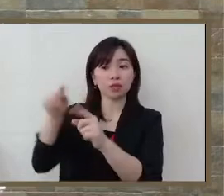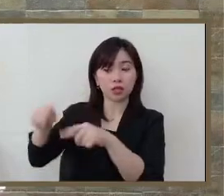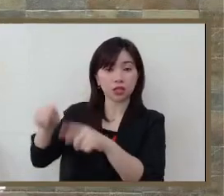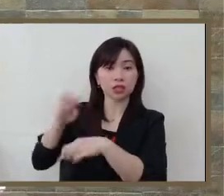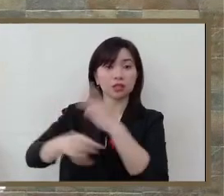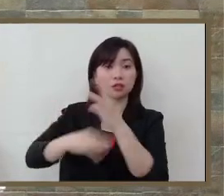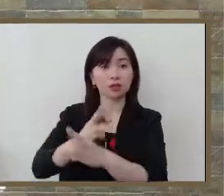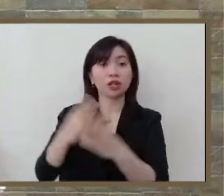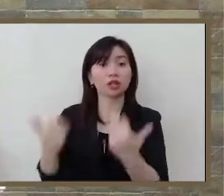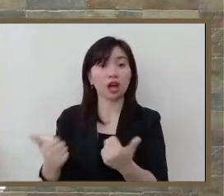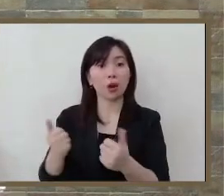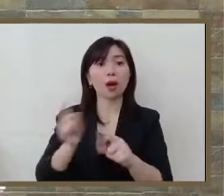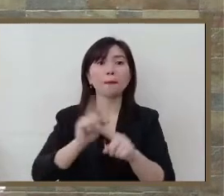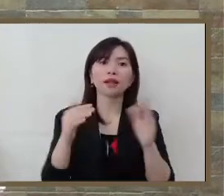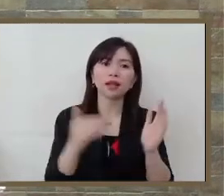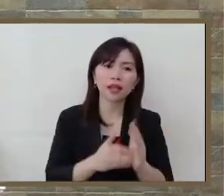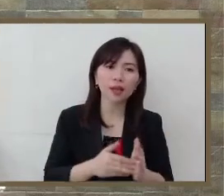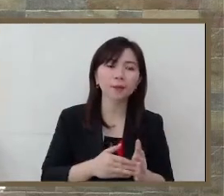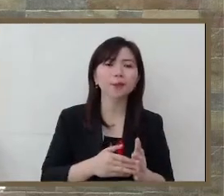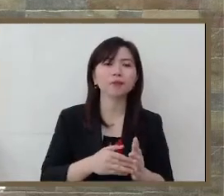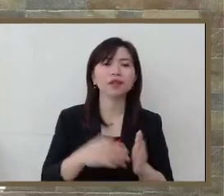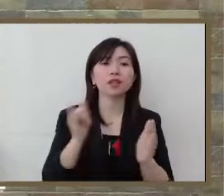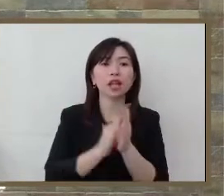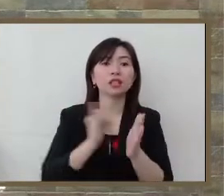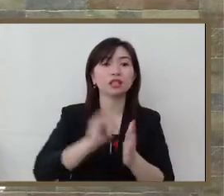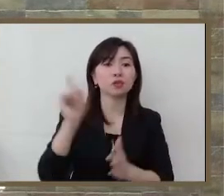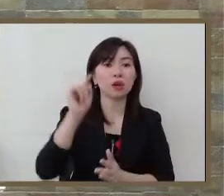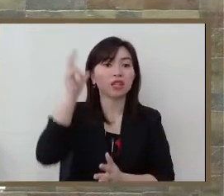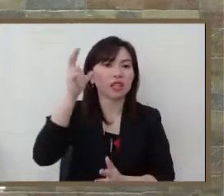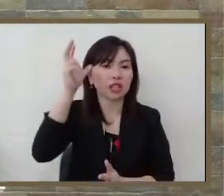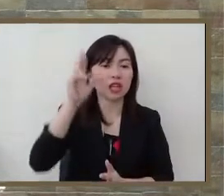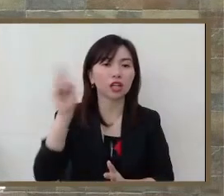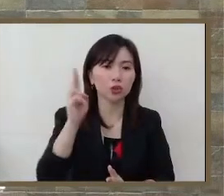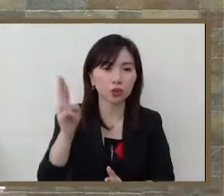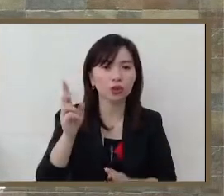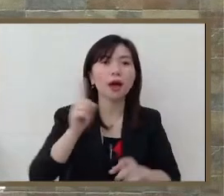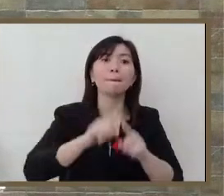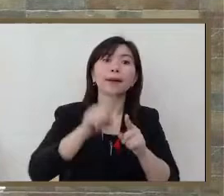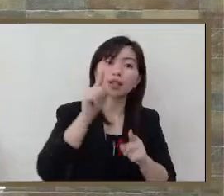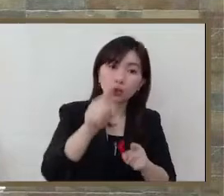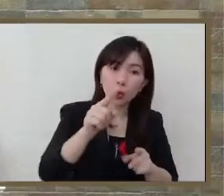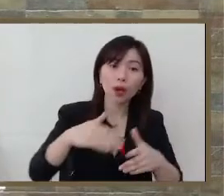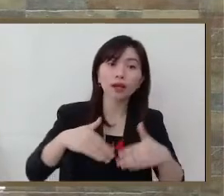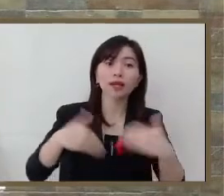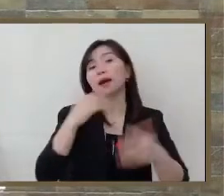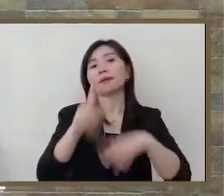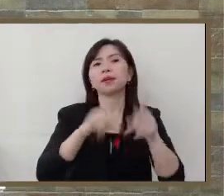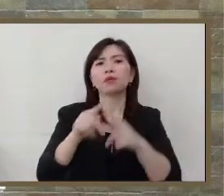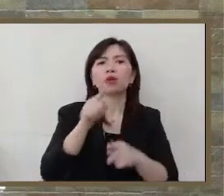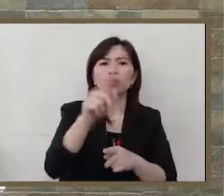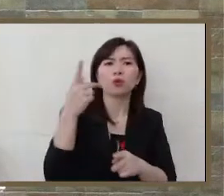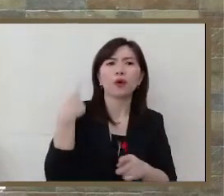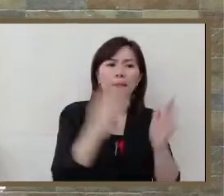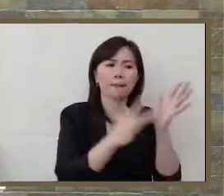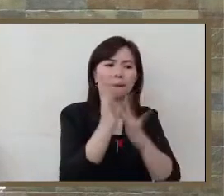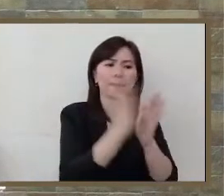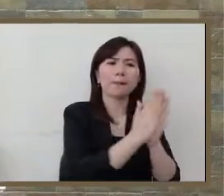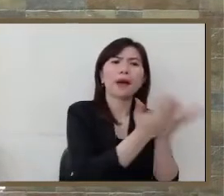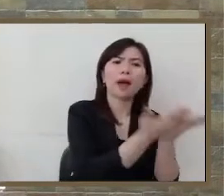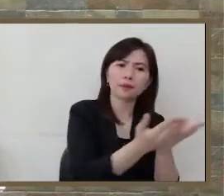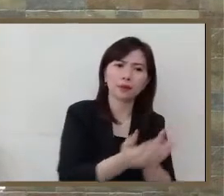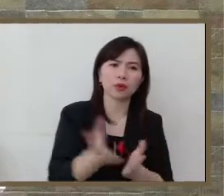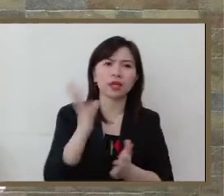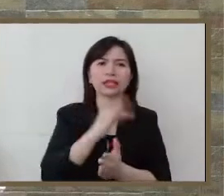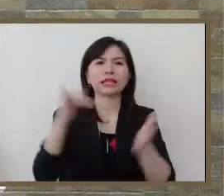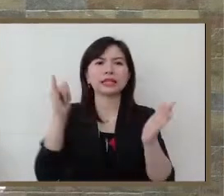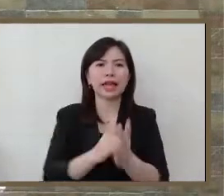ikaw, bilang isang kabataan, you have the treasure. Na kapag binuksan mo, walang bat-bat ang tatlong laman ng